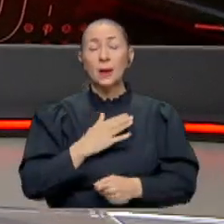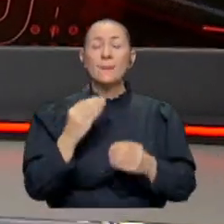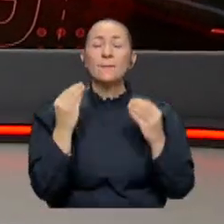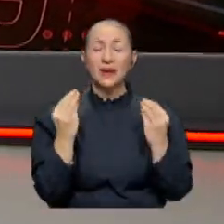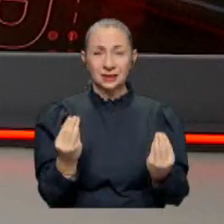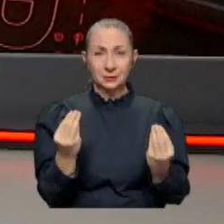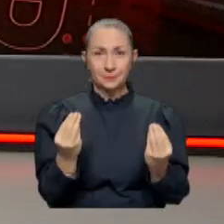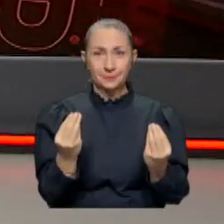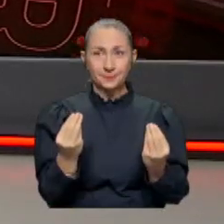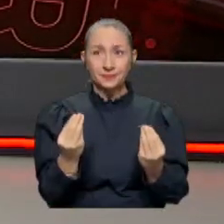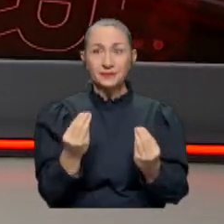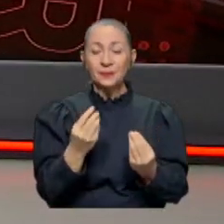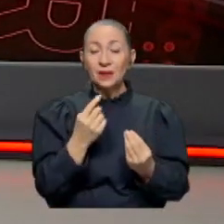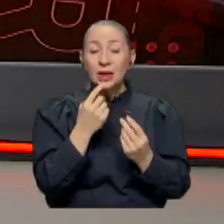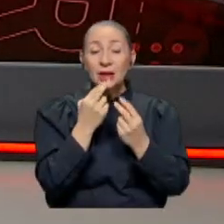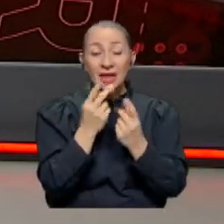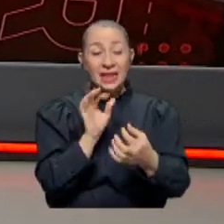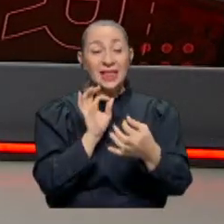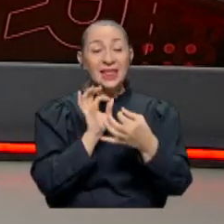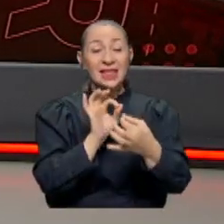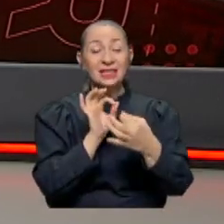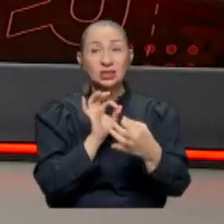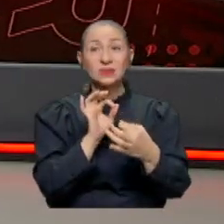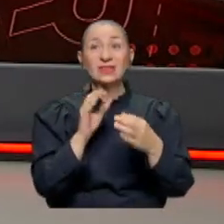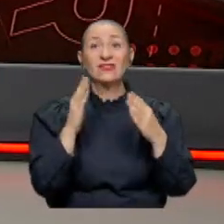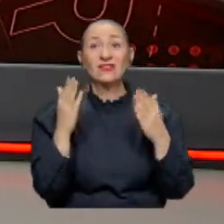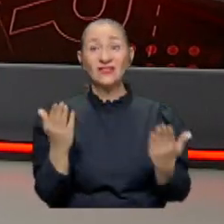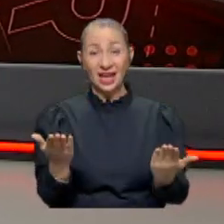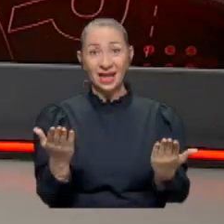Bakın dilimizi, iletişimimizi ve